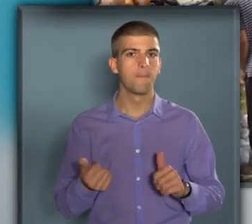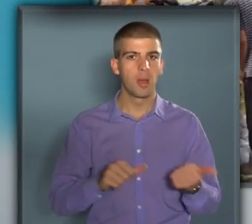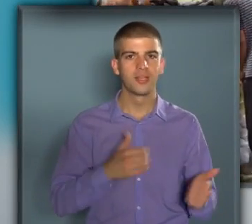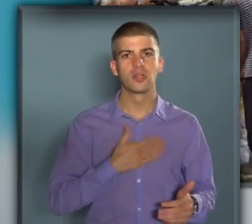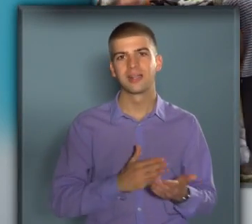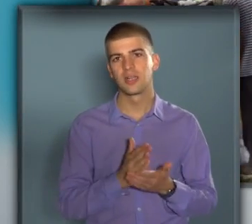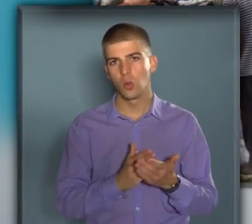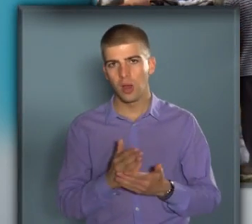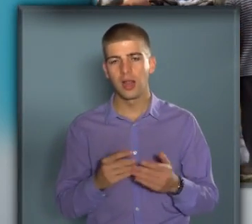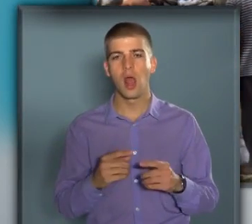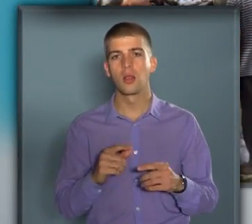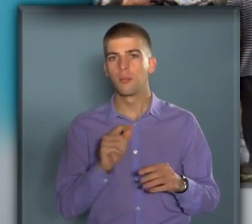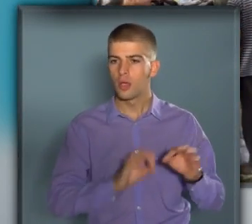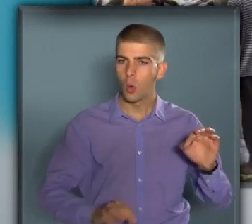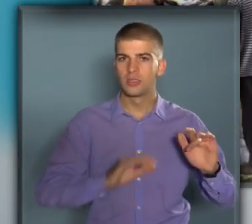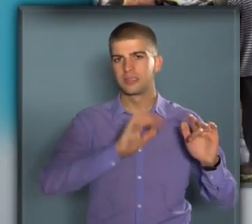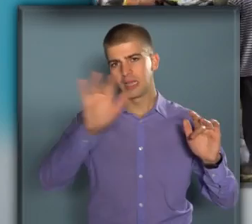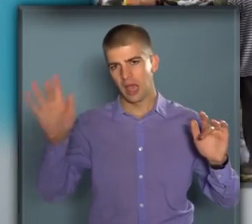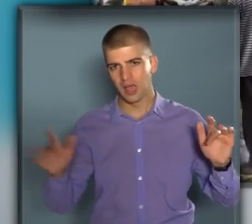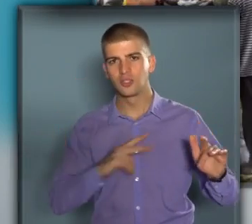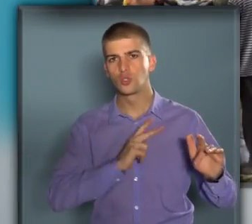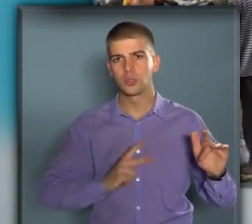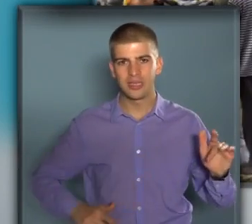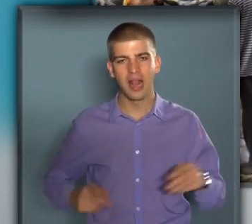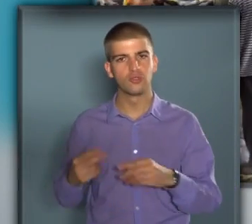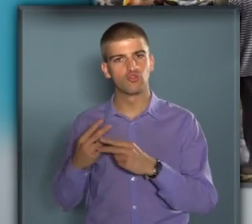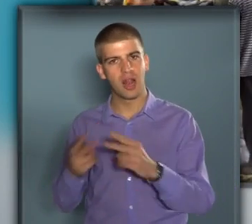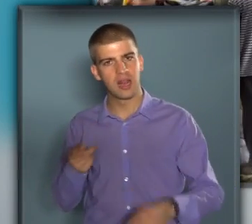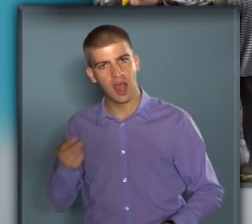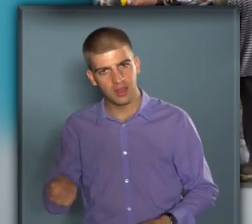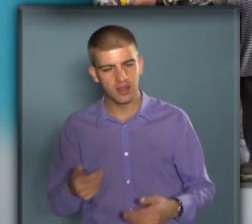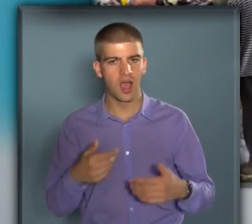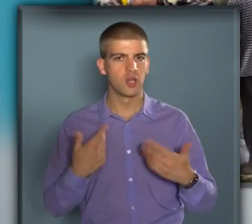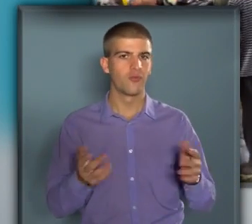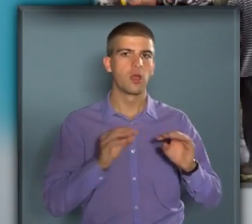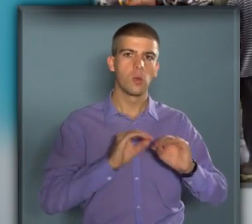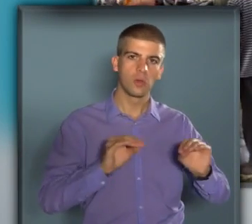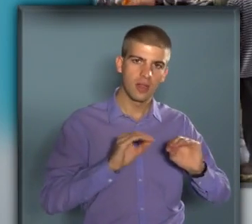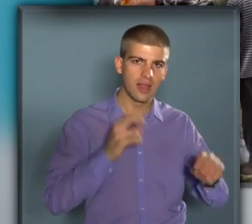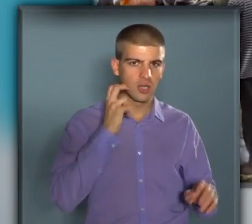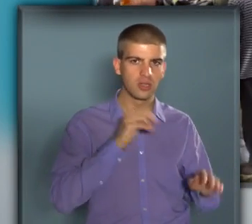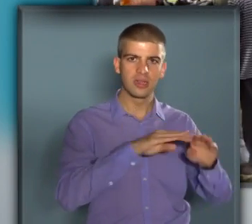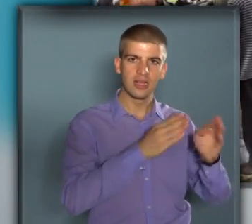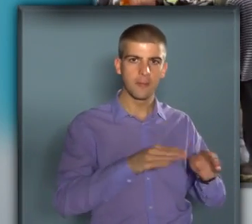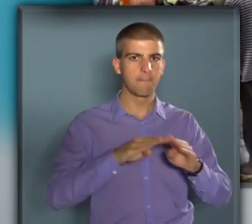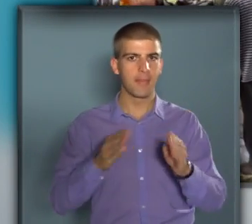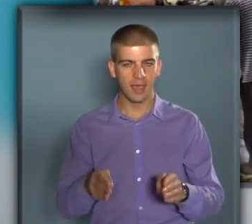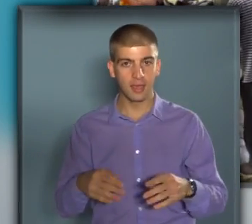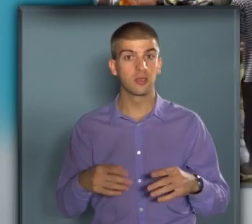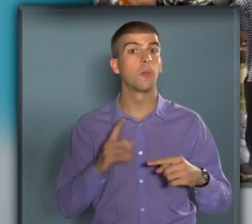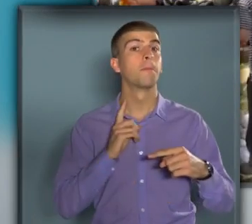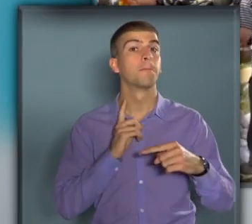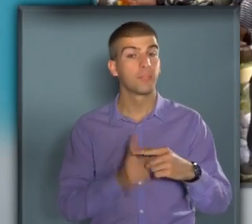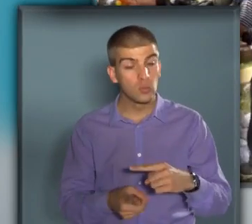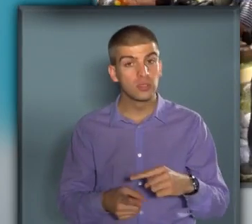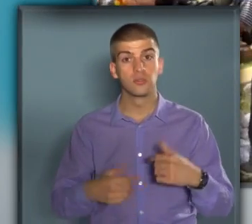baptista szeretetszolgálat jelen van az ország különböző pontján szociális ellátások sokkal, jelen van oktatási intézményeink